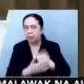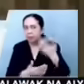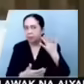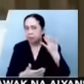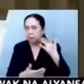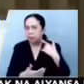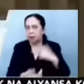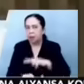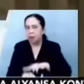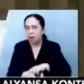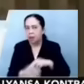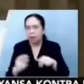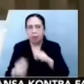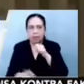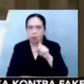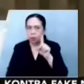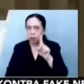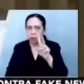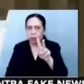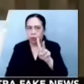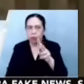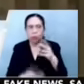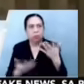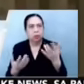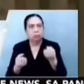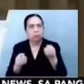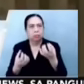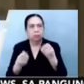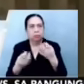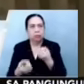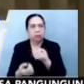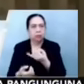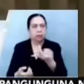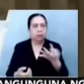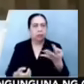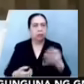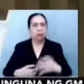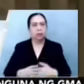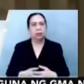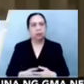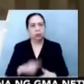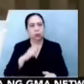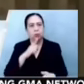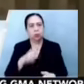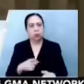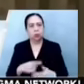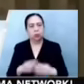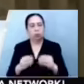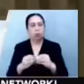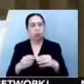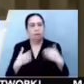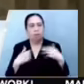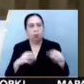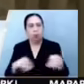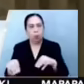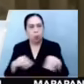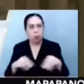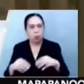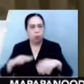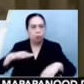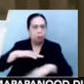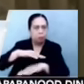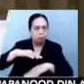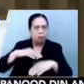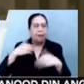Not one, not two, but as to the number po ay definitely mo, there are movements underground at yun po yung